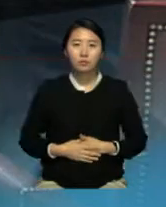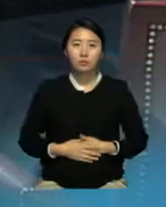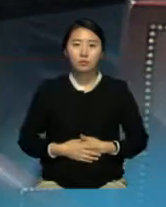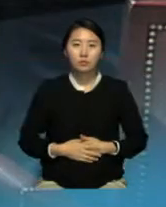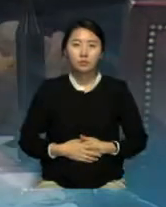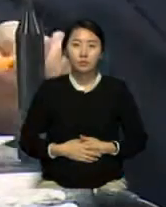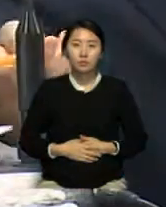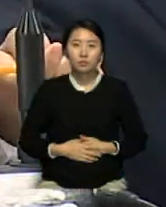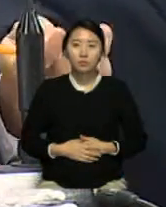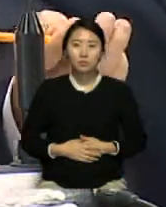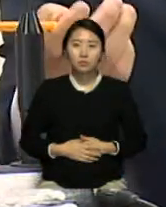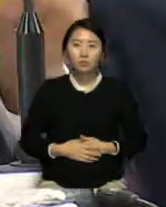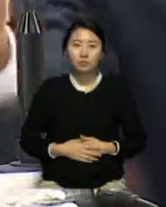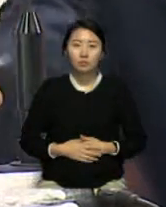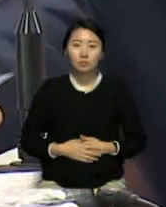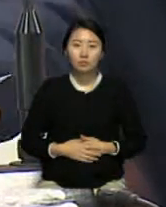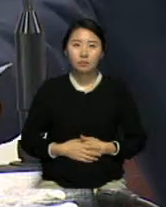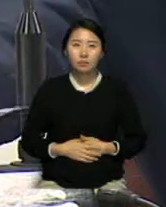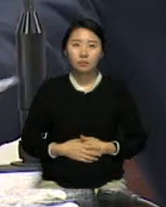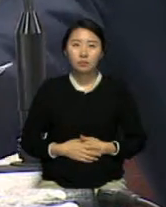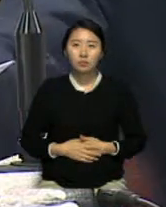취재했습니다.